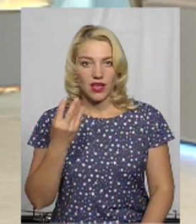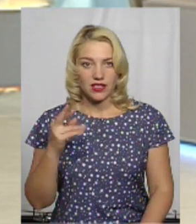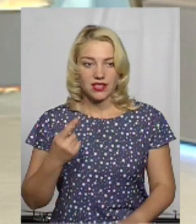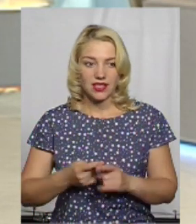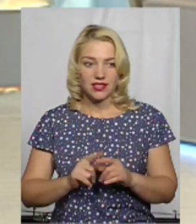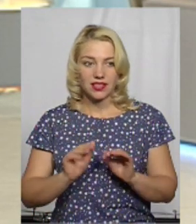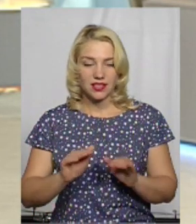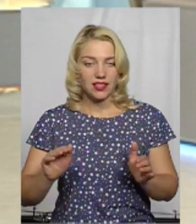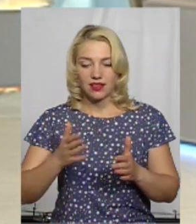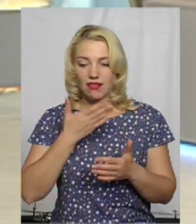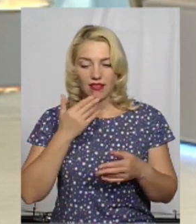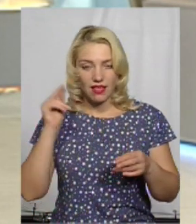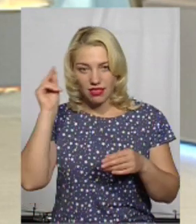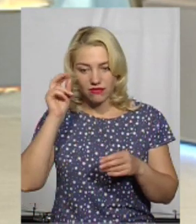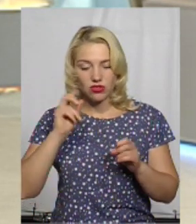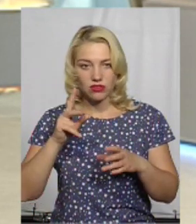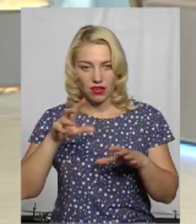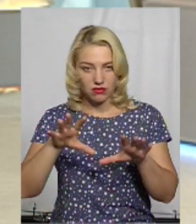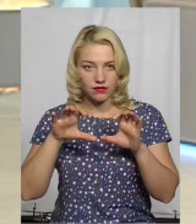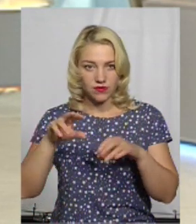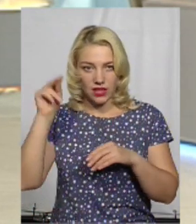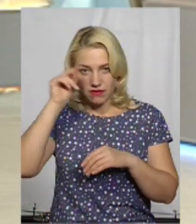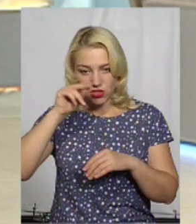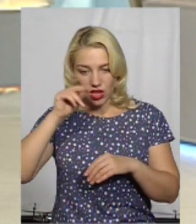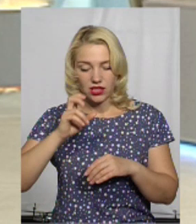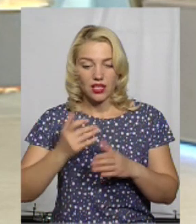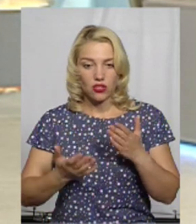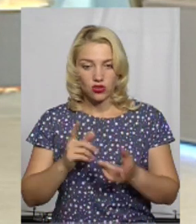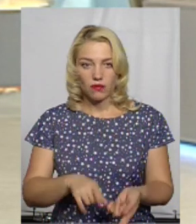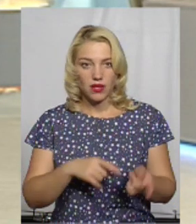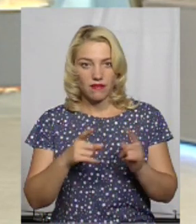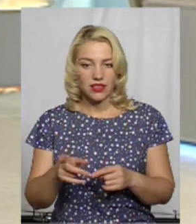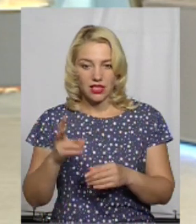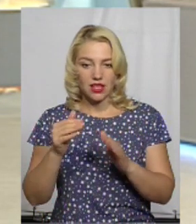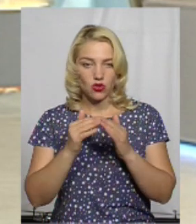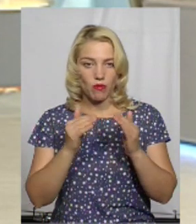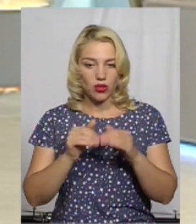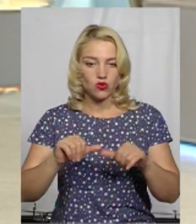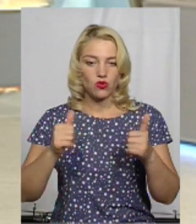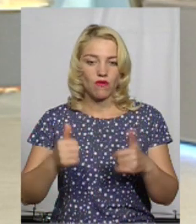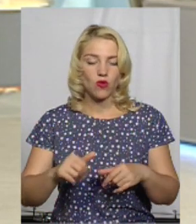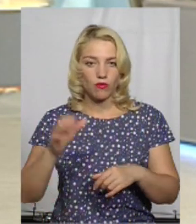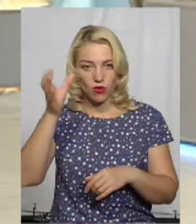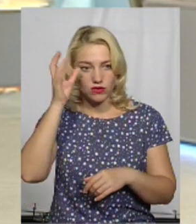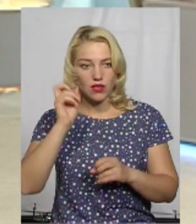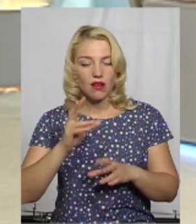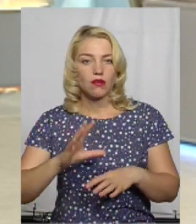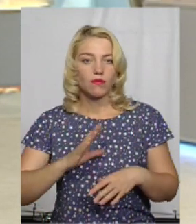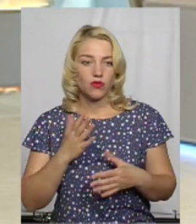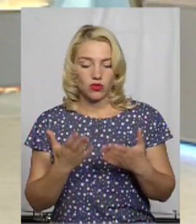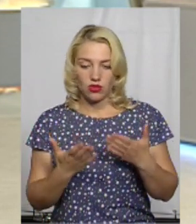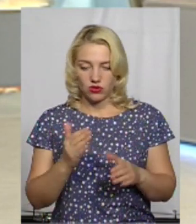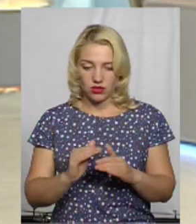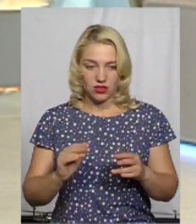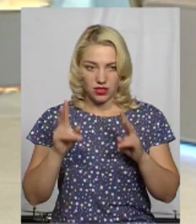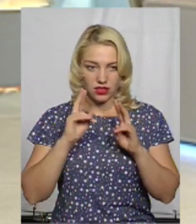навчені навчатися. Якщо їх перевести на таку домашню форму освіти, як ж там бути, як їм вчитися, якщо вони взагалі не